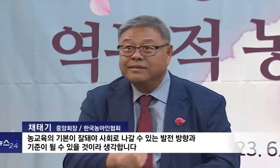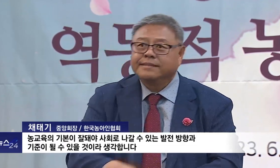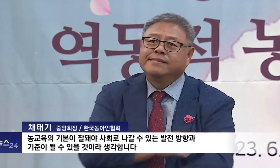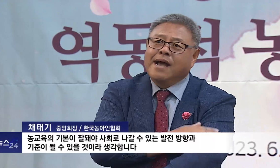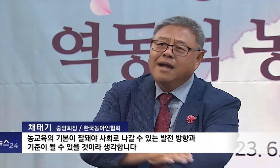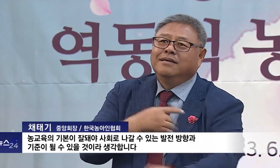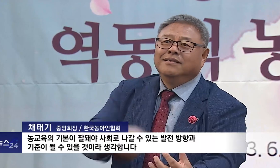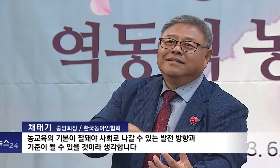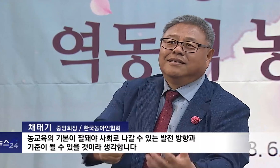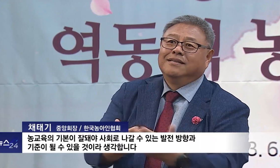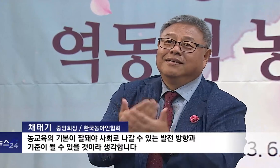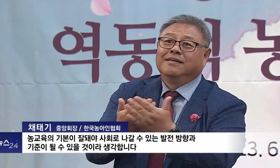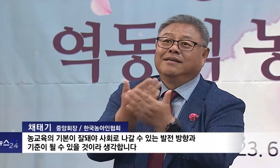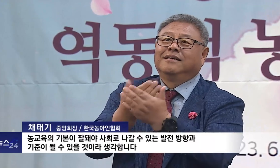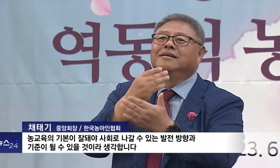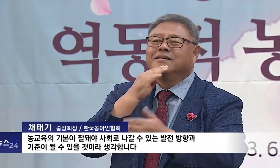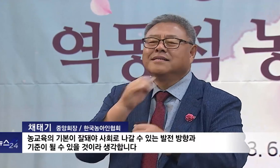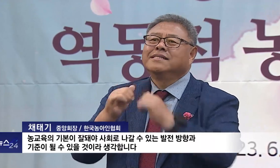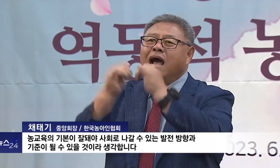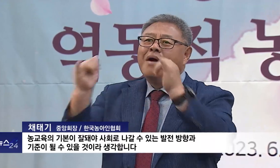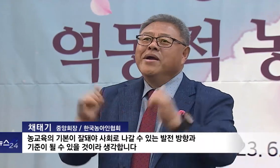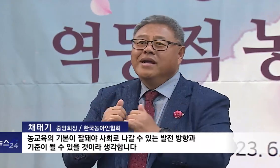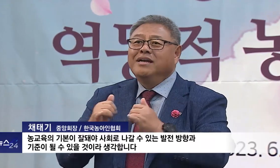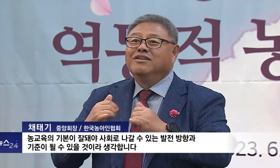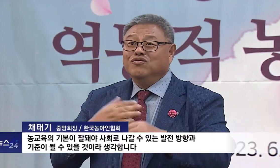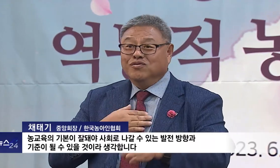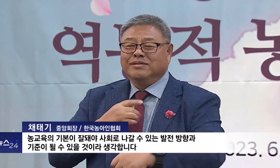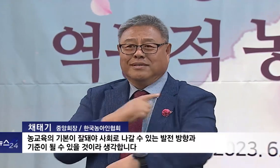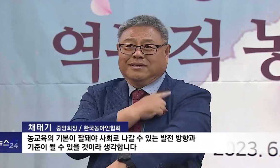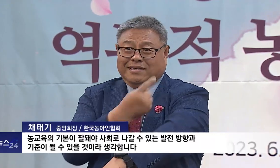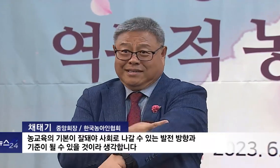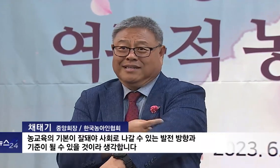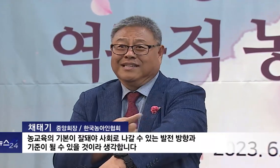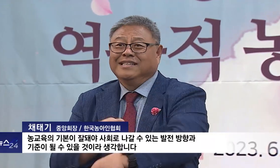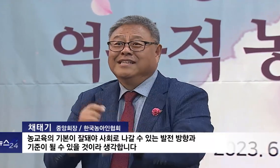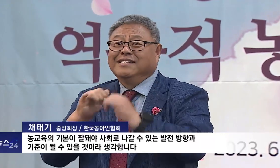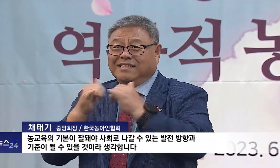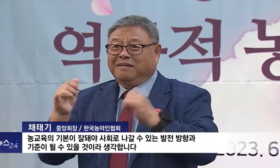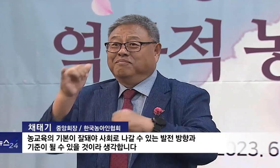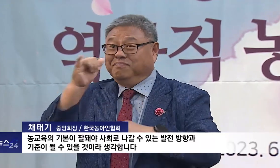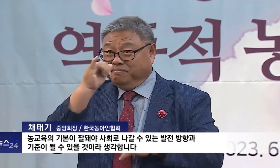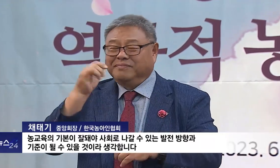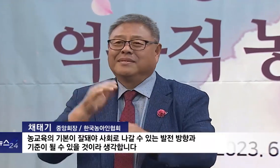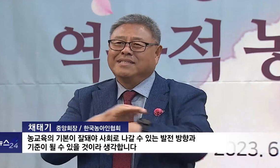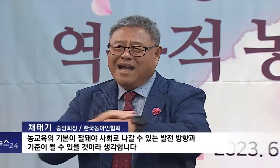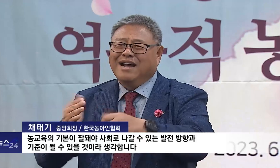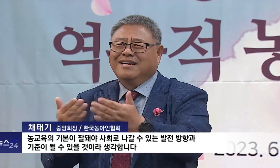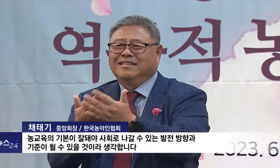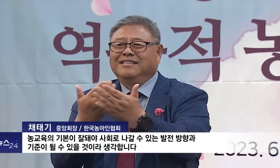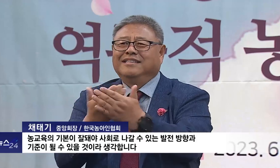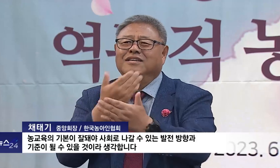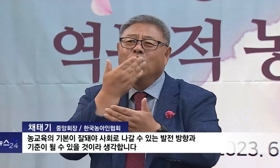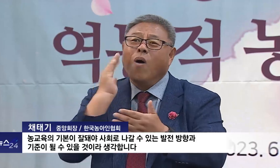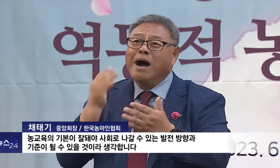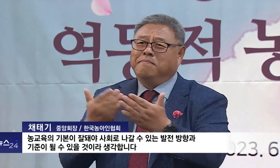농 교육의 기본이 잘 되어야 사회로 나갈 수 있는 발전 방향과